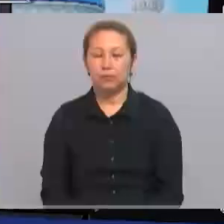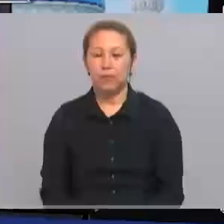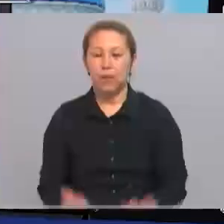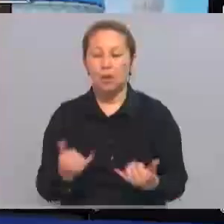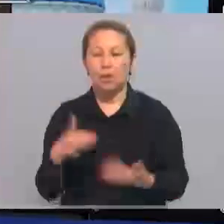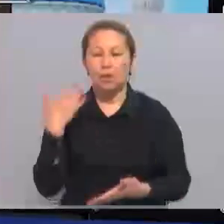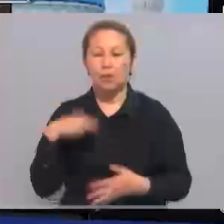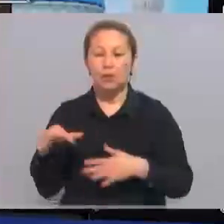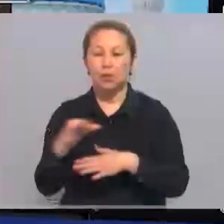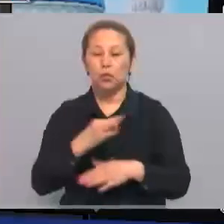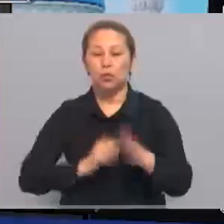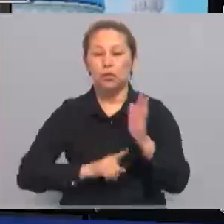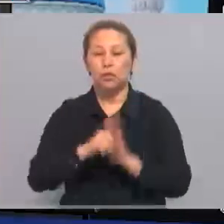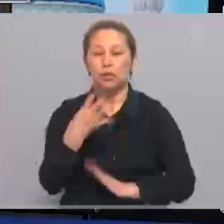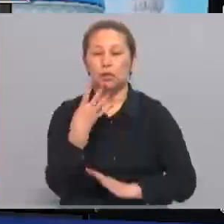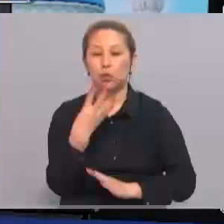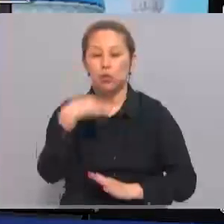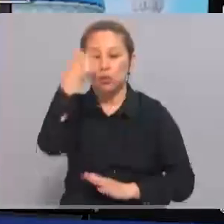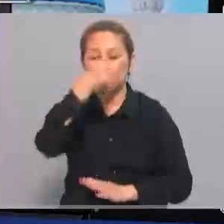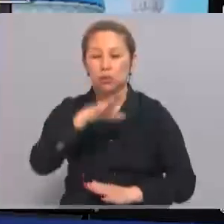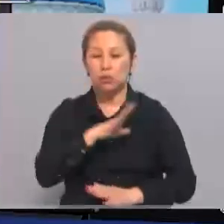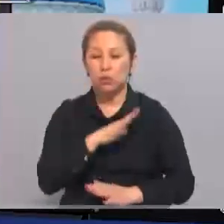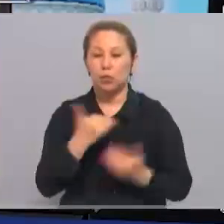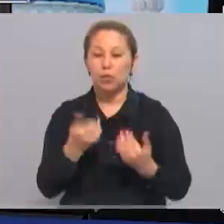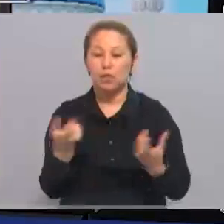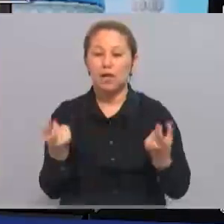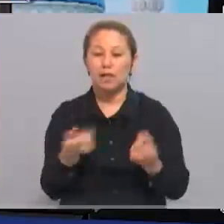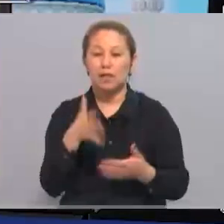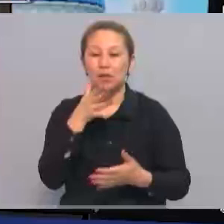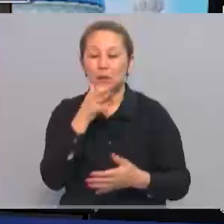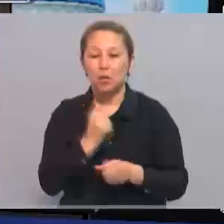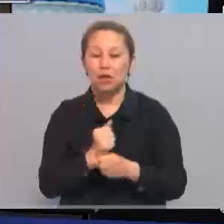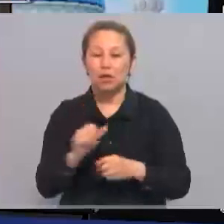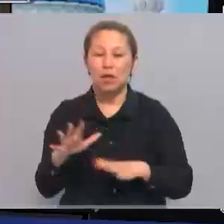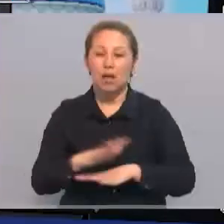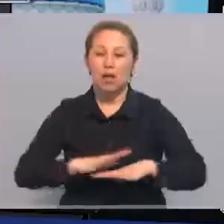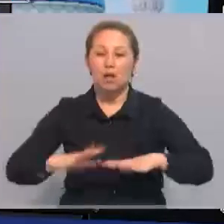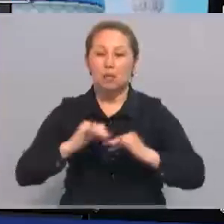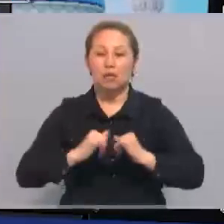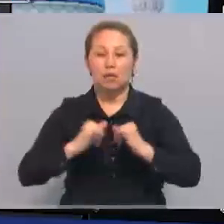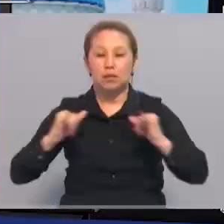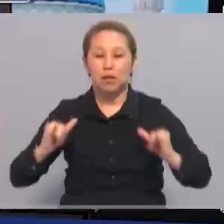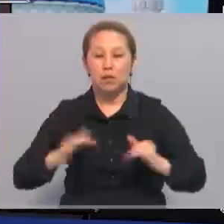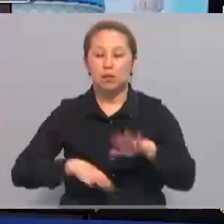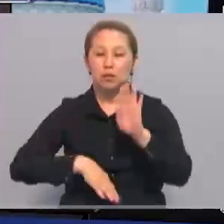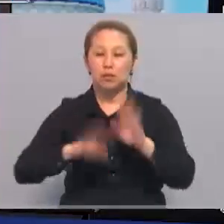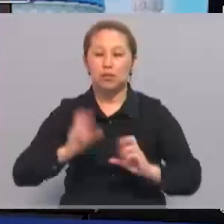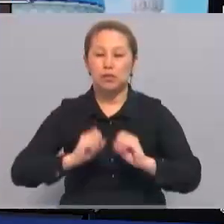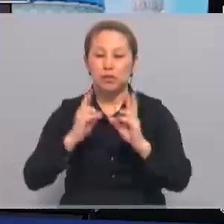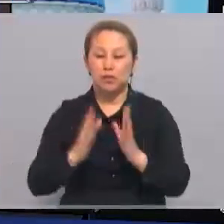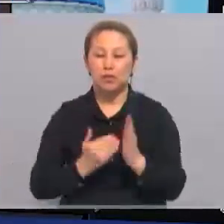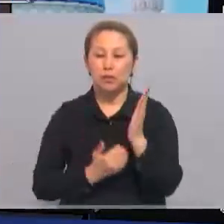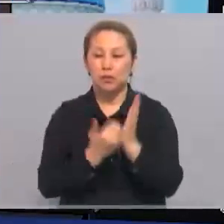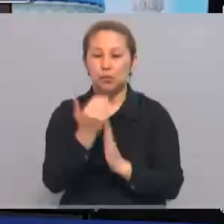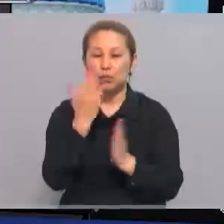Быйыл Түркістан облысының құрылғанына 4 жыл толды. Осы қысқа уақыт ішінде өңірдің әлеуметтік-экономикалық дамуы жақсарып, барлық салада өсім